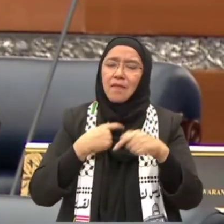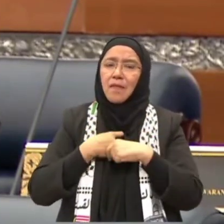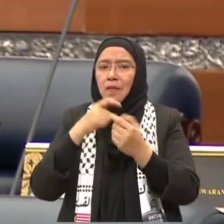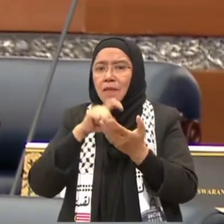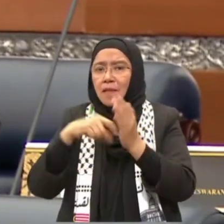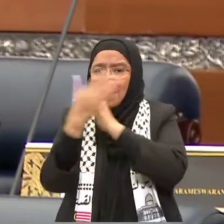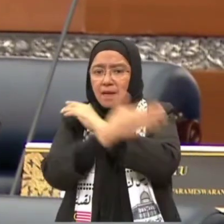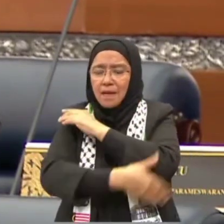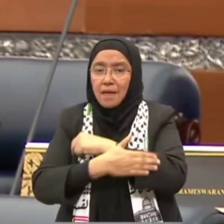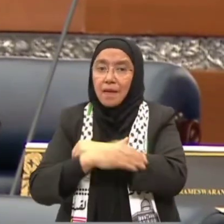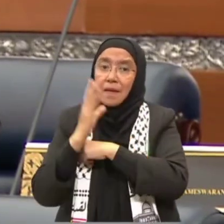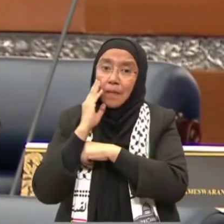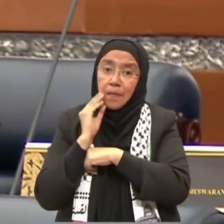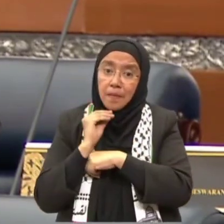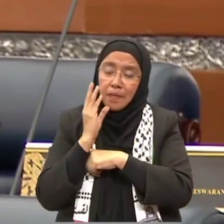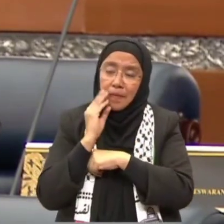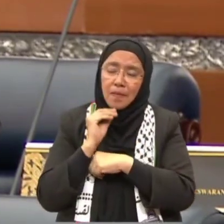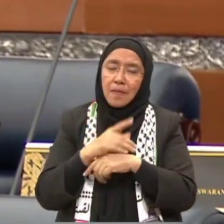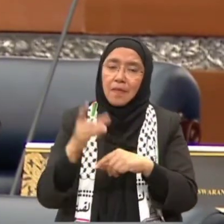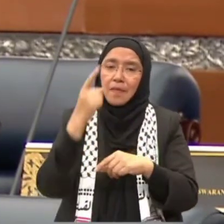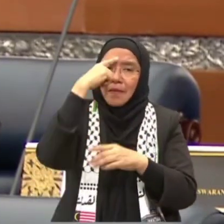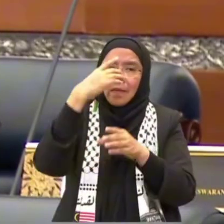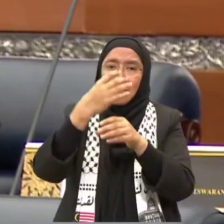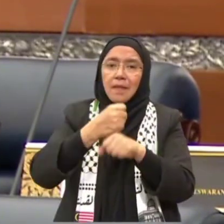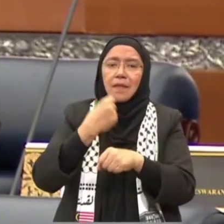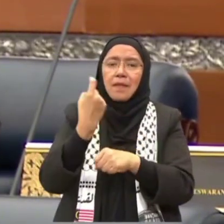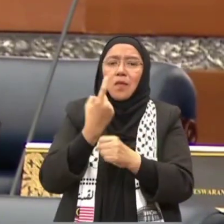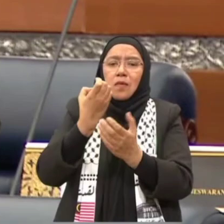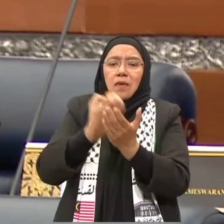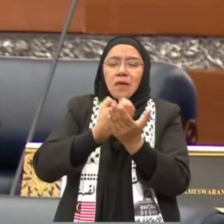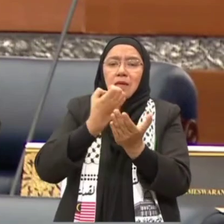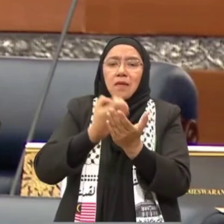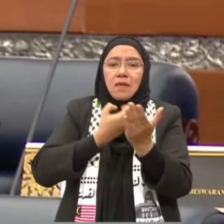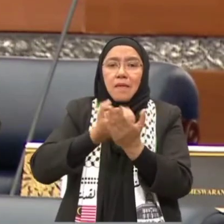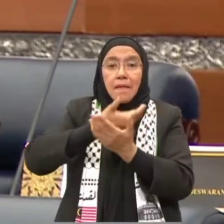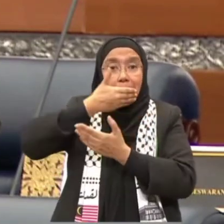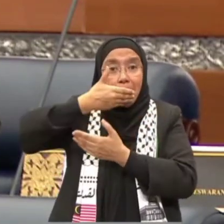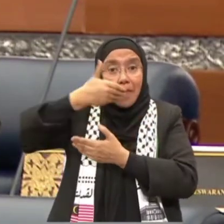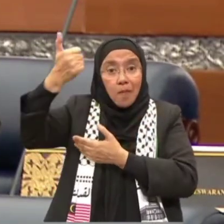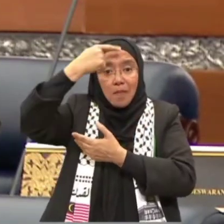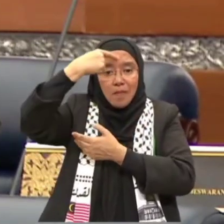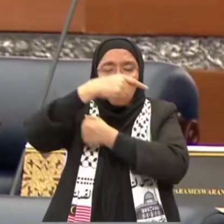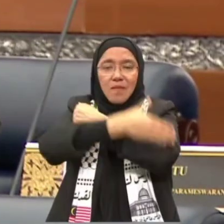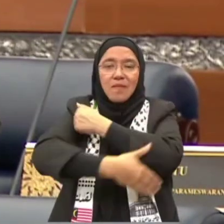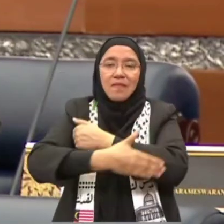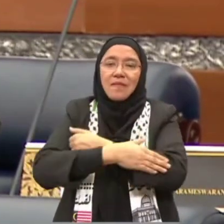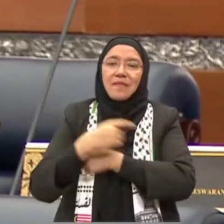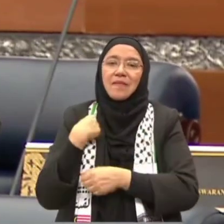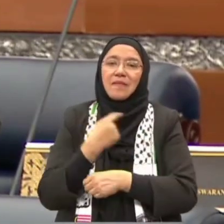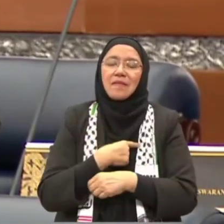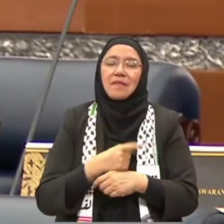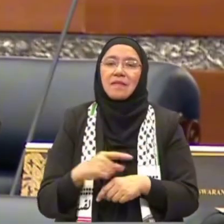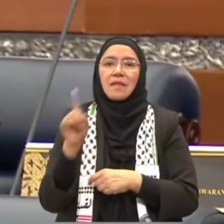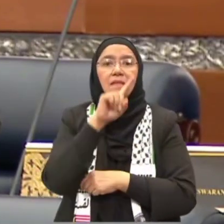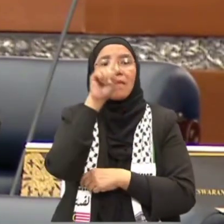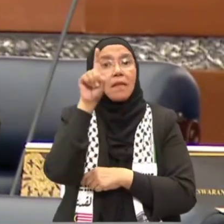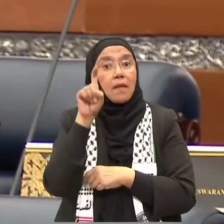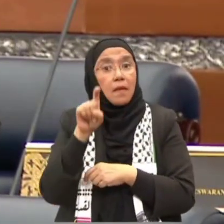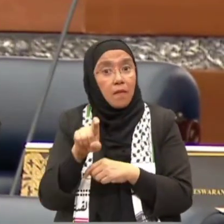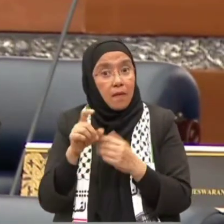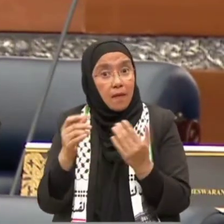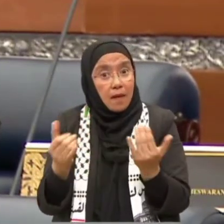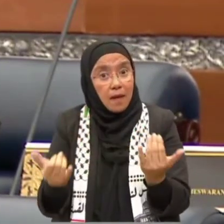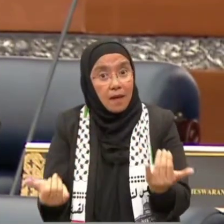juga untuk mendapat satu ekonomi yang lebih kukuh untuk negara kita. Jadi persoalan sekarang ialah tentang